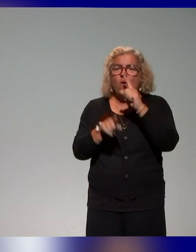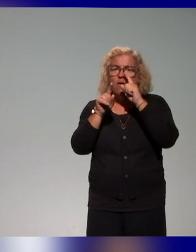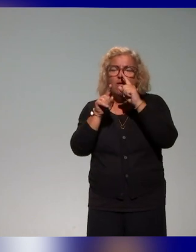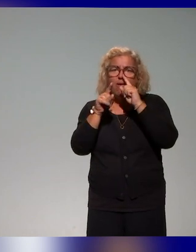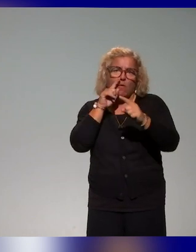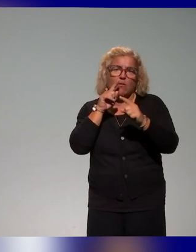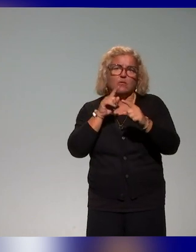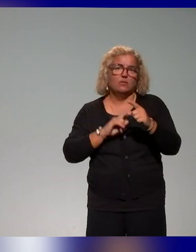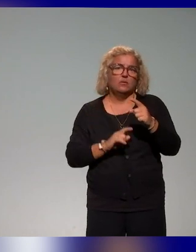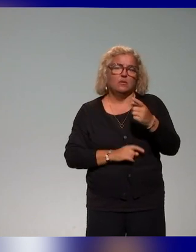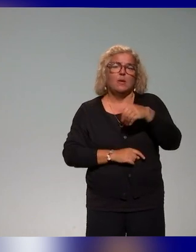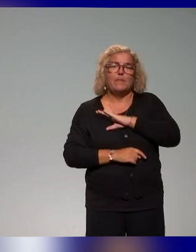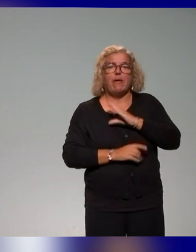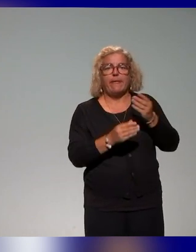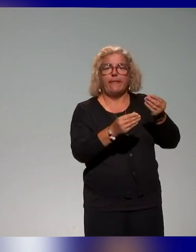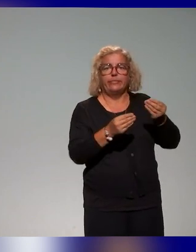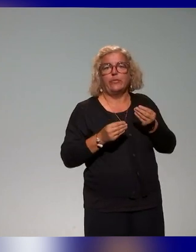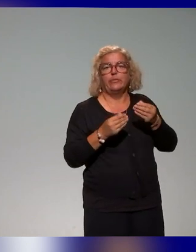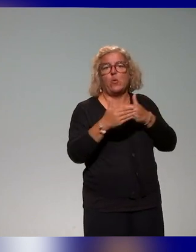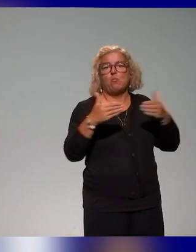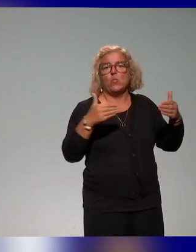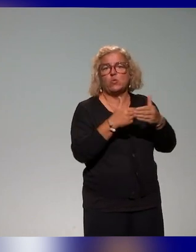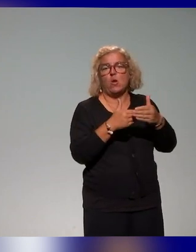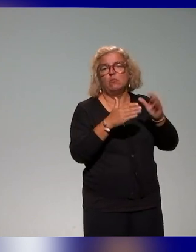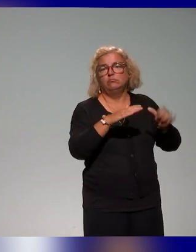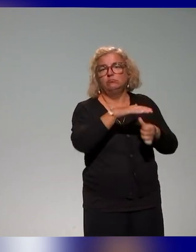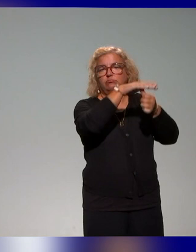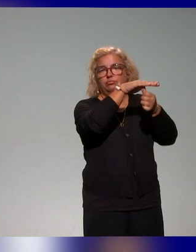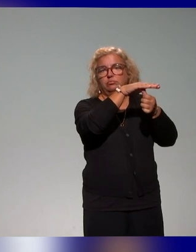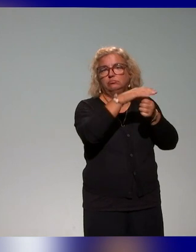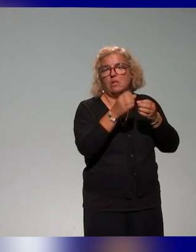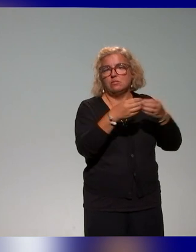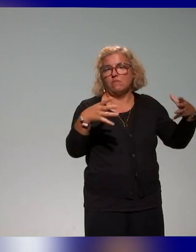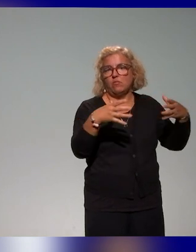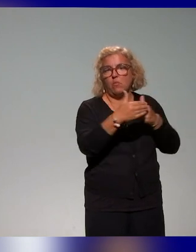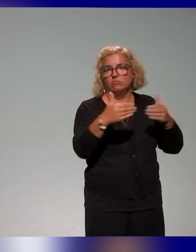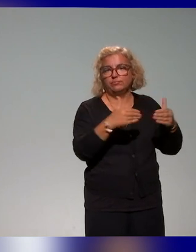sont fournis par Moodle HQ, qui est la maison mère du développement de Moodle.